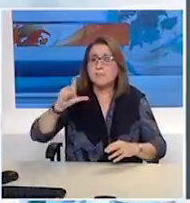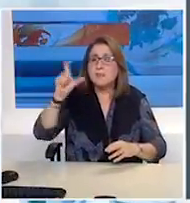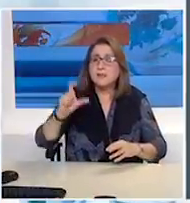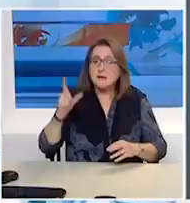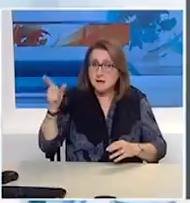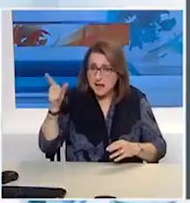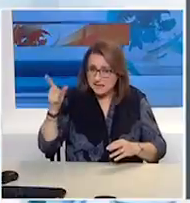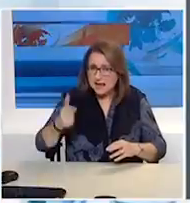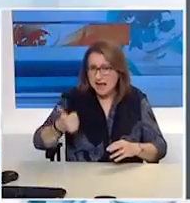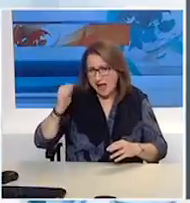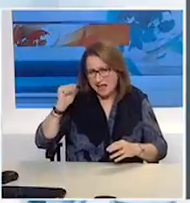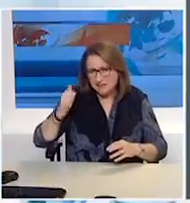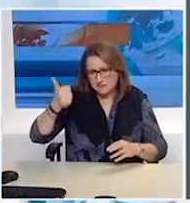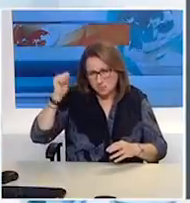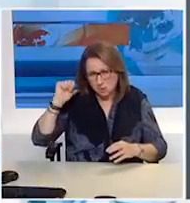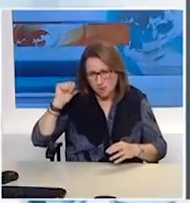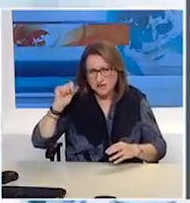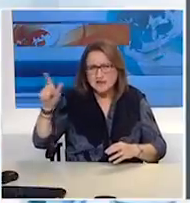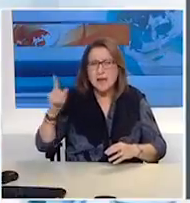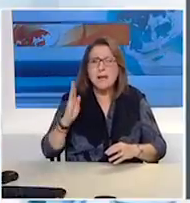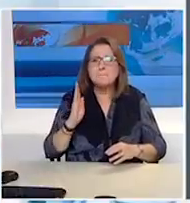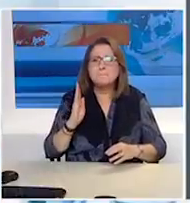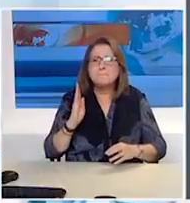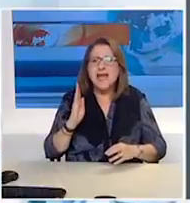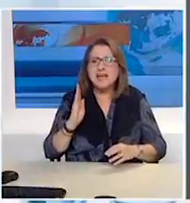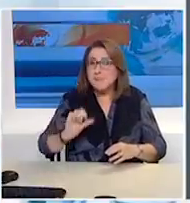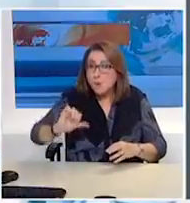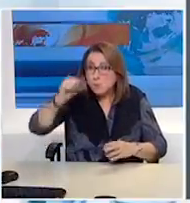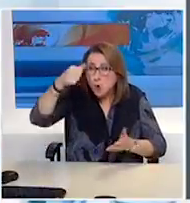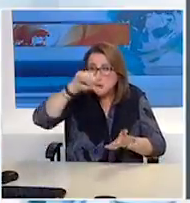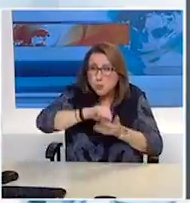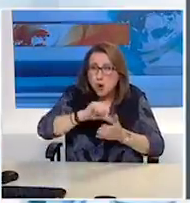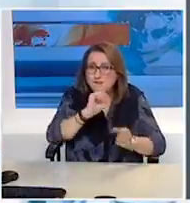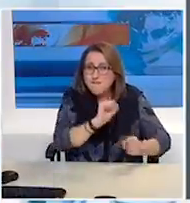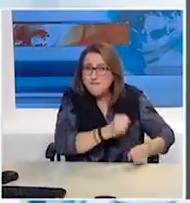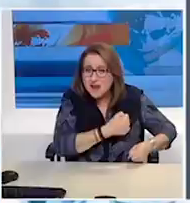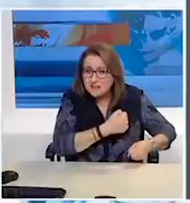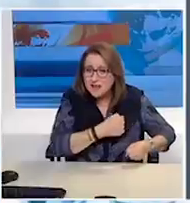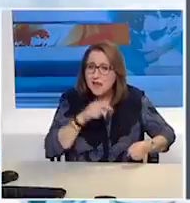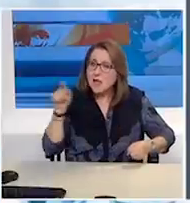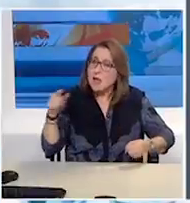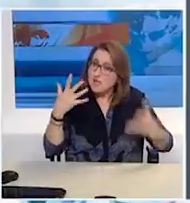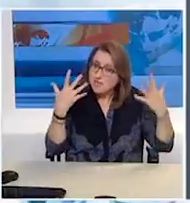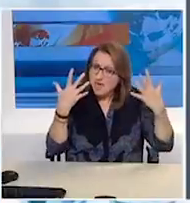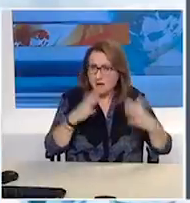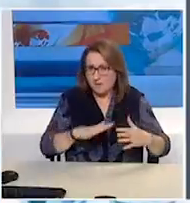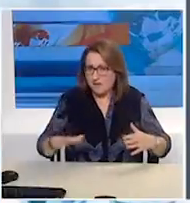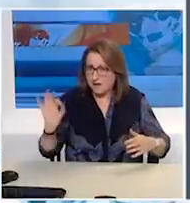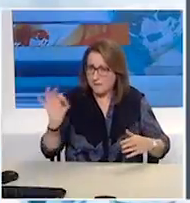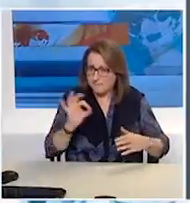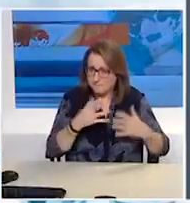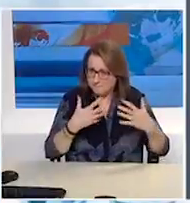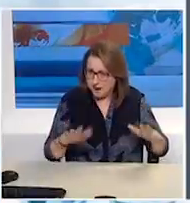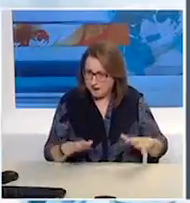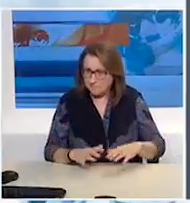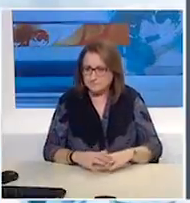ή χθες ή προχθές από τον Μπέργαμο με 10 παιδάκια και λέει ότι είναι πολύ περισσότερη η συχνότητα σε σχέση με τη συχνότητα που